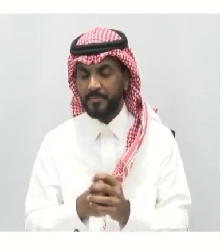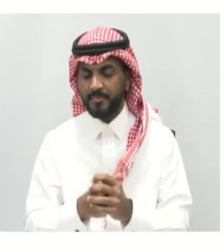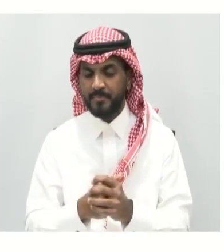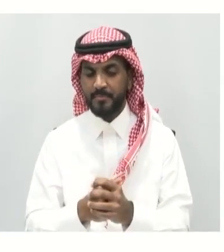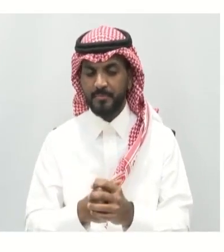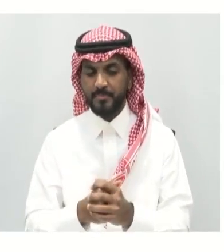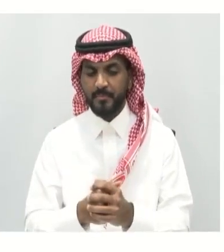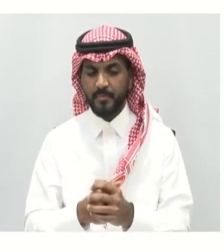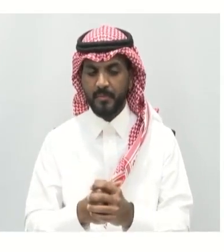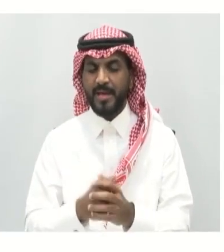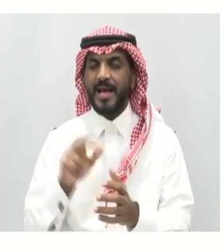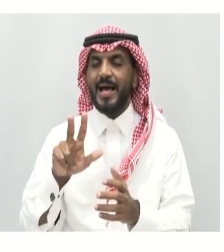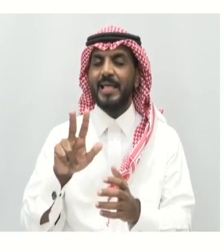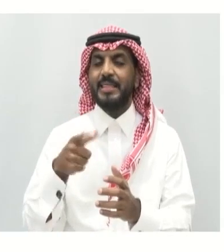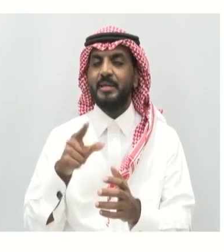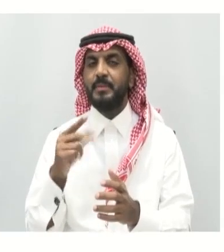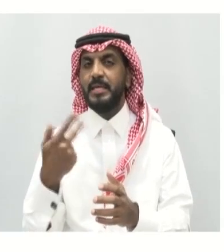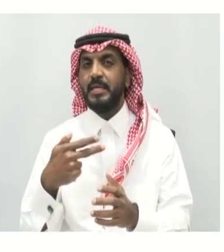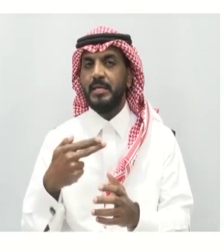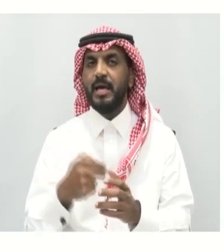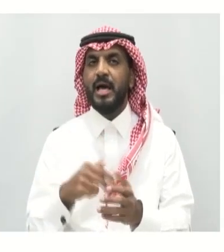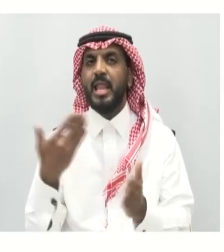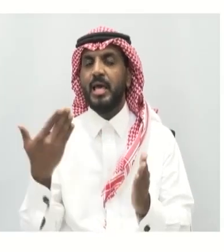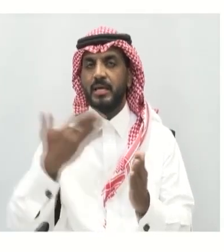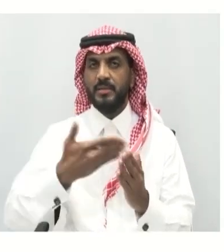عندنا التربيع